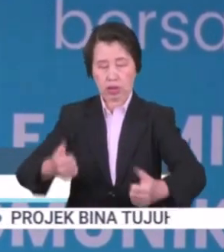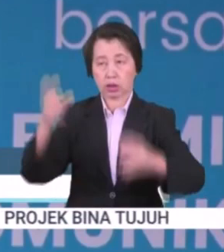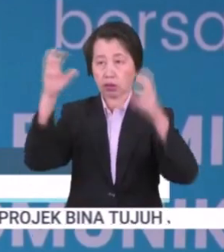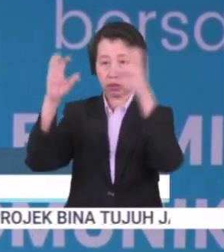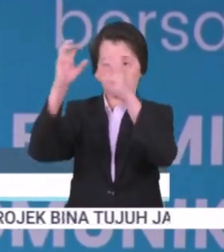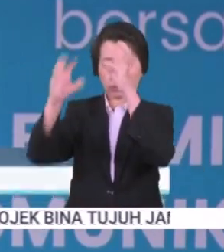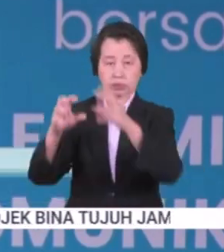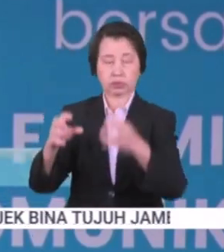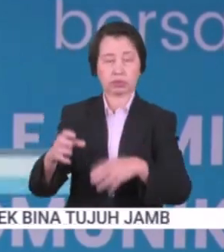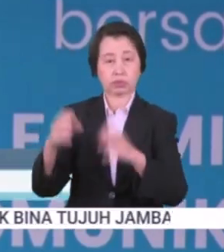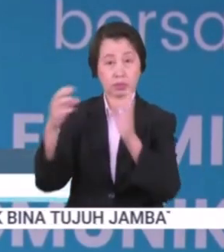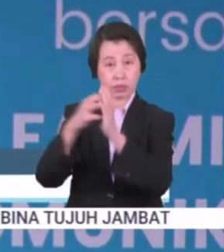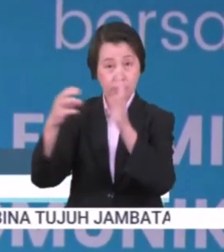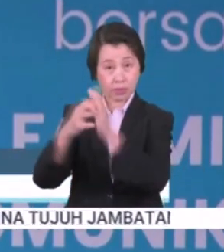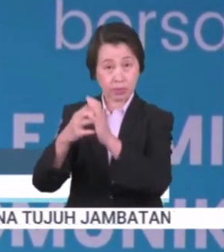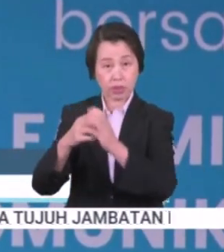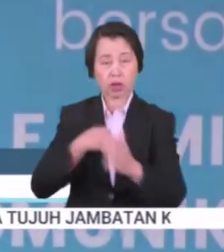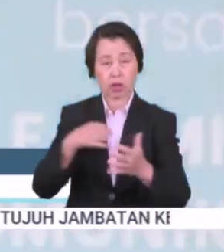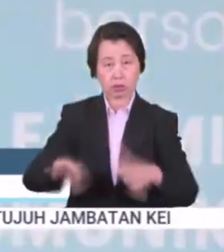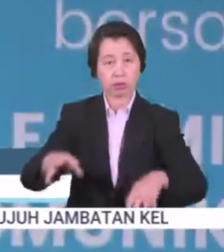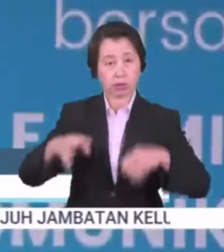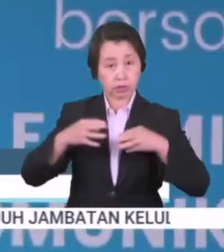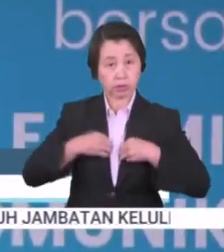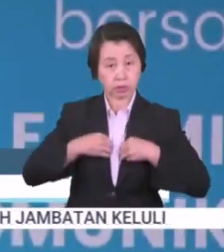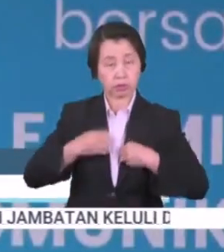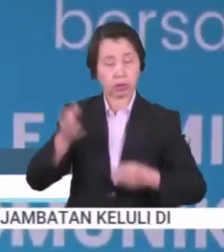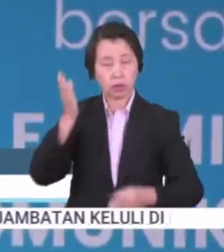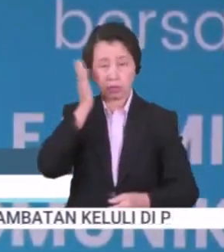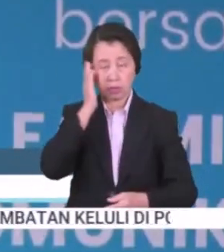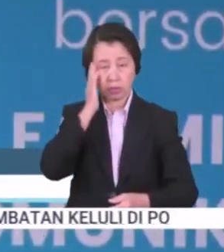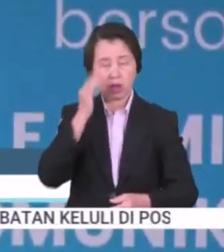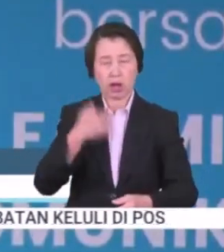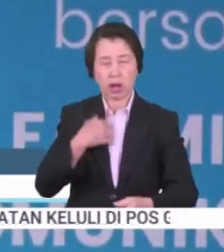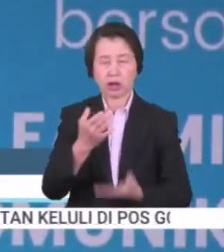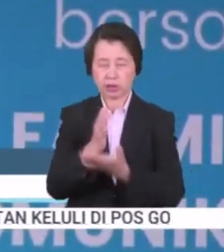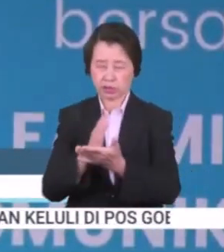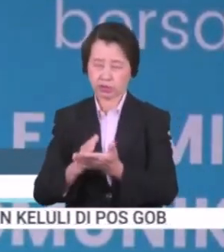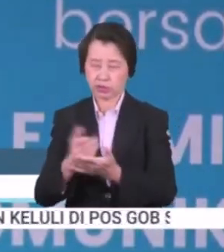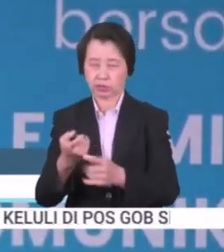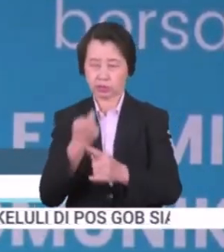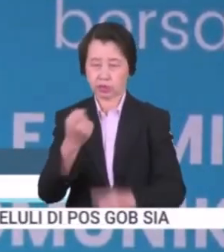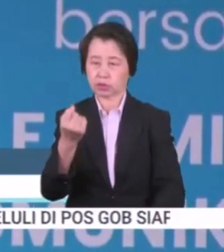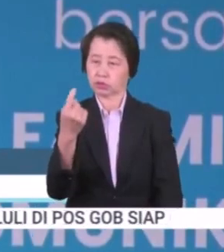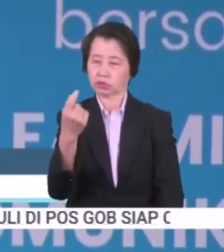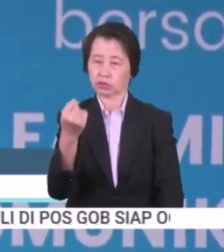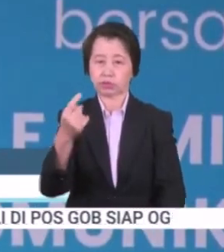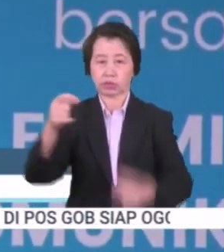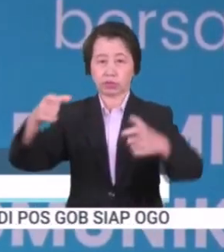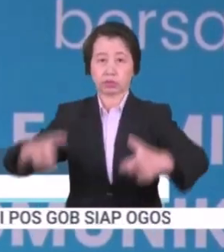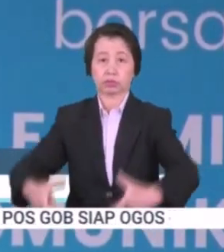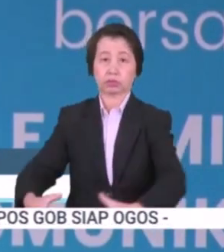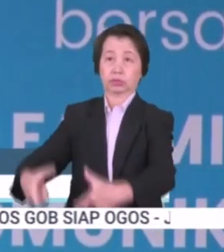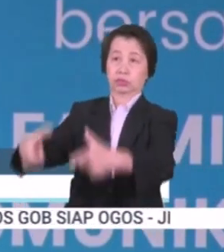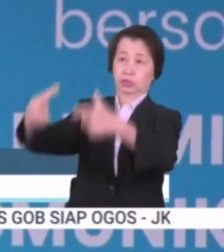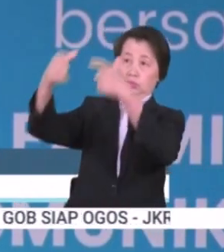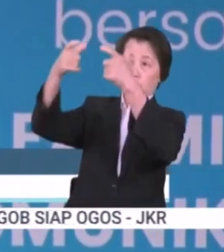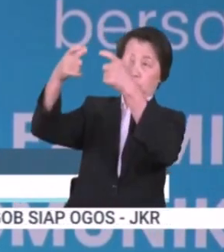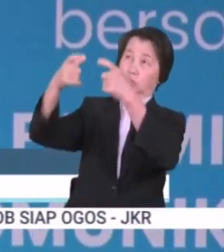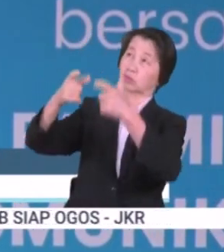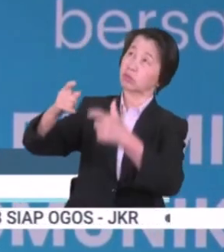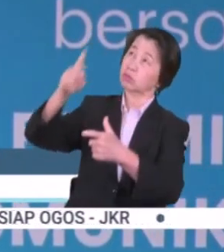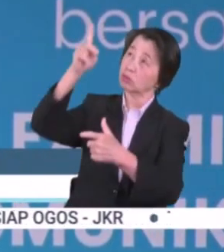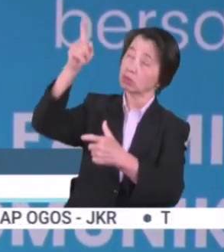komunikasi saya telah menerima maklumat ya Ada beberapa daripada 11 menara ini saya lihat